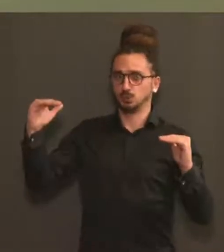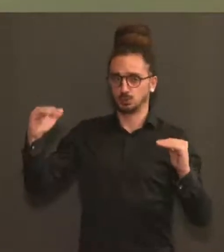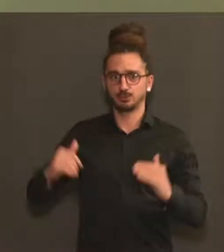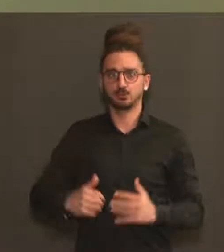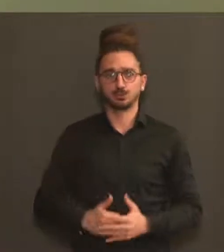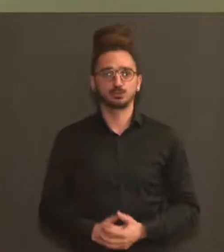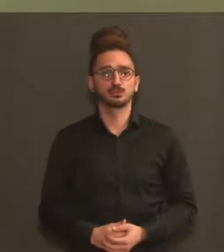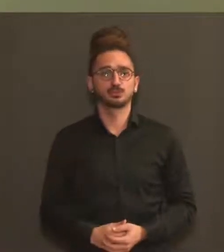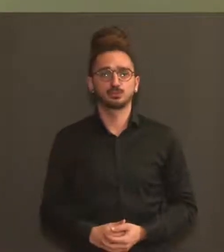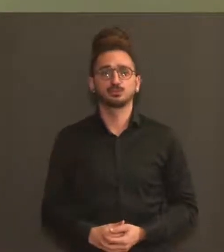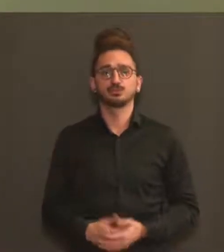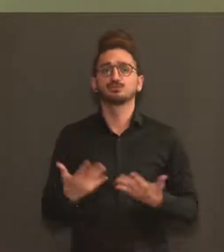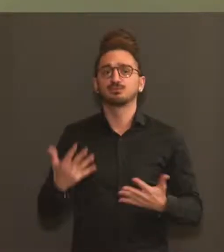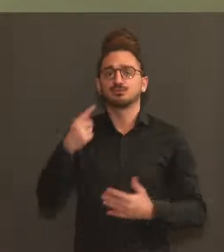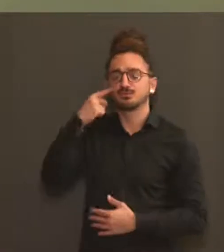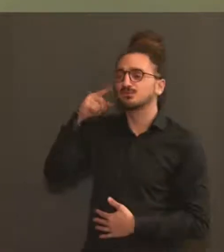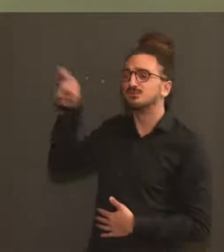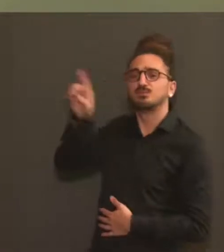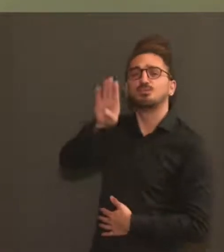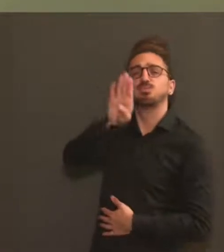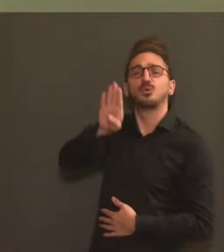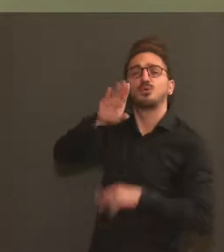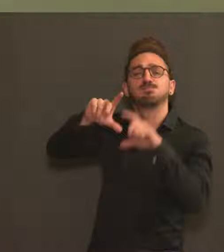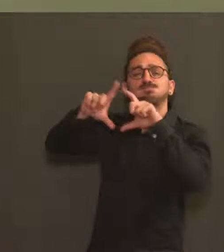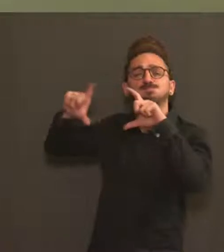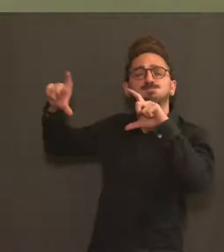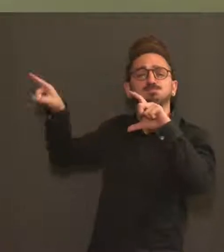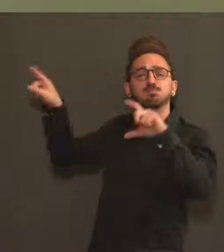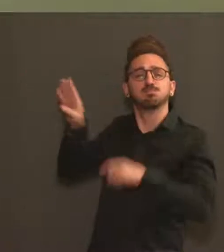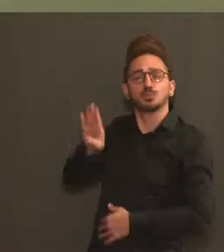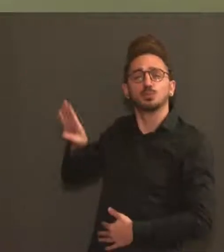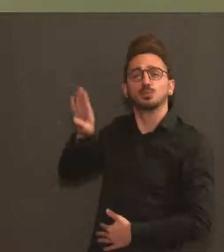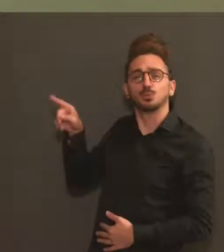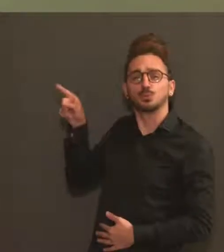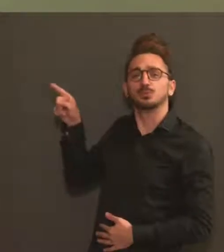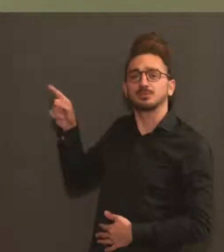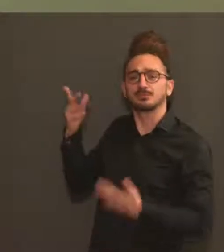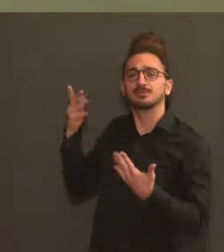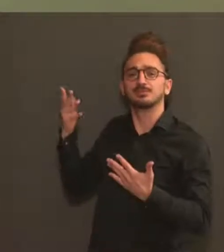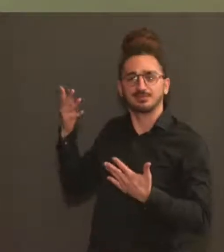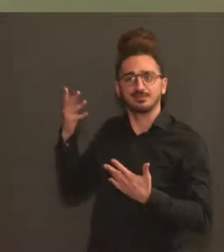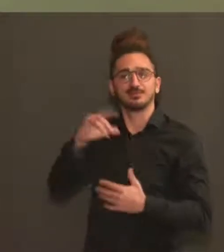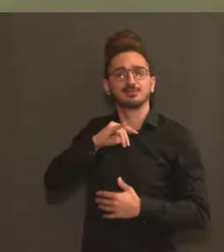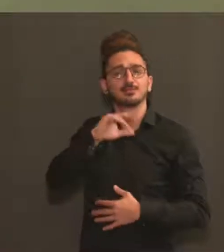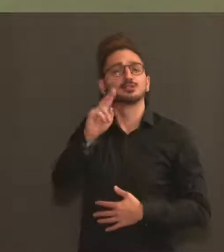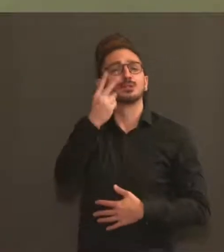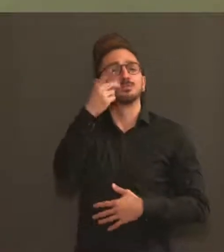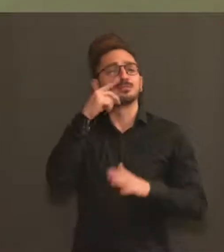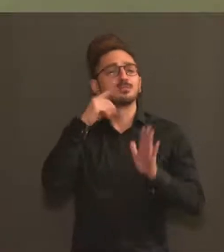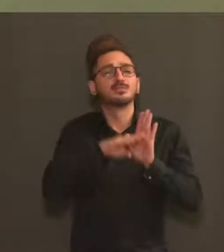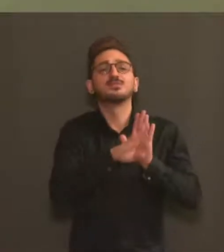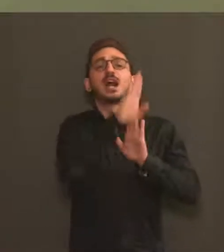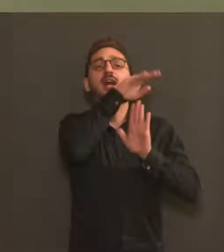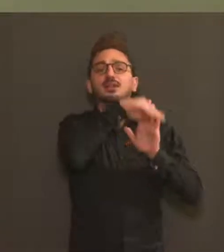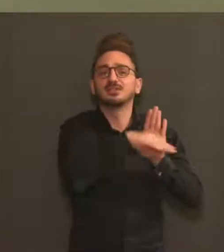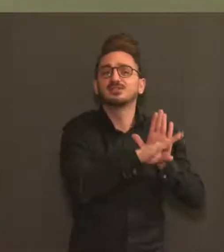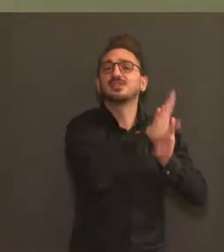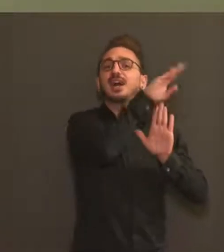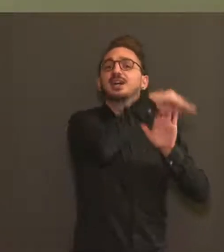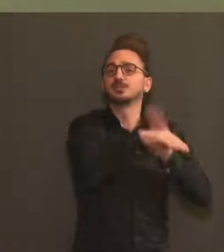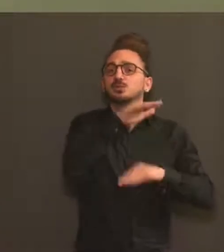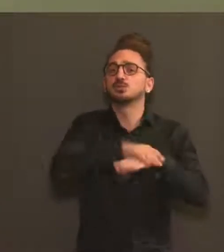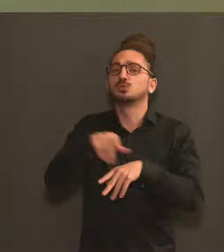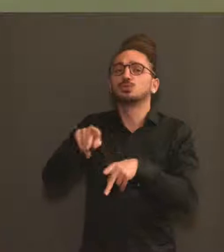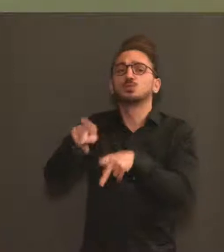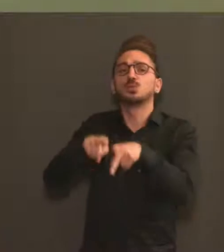que nous avons connues ont été des dents profondes s'enfonçant dans ce capital de soins intensifs normal, que la période de l'été qui se